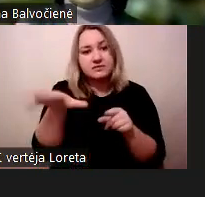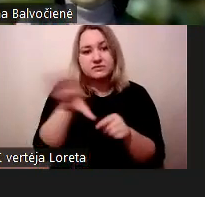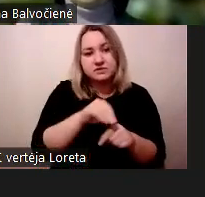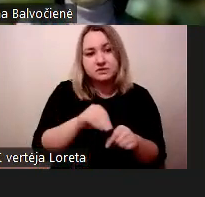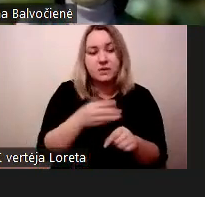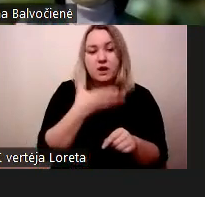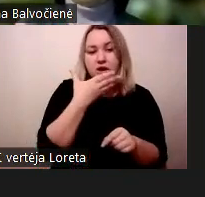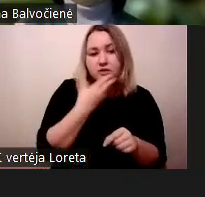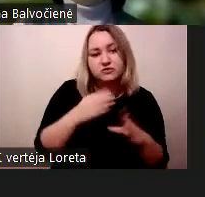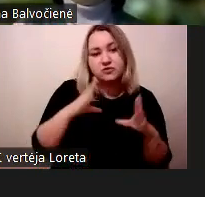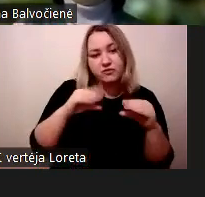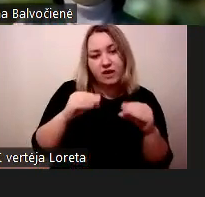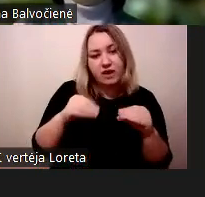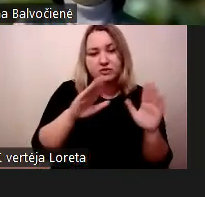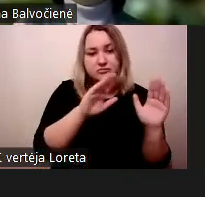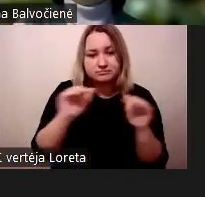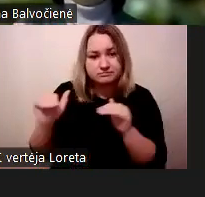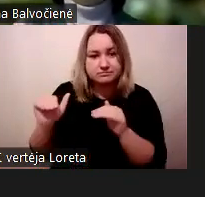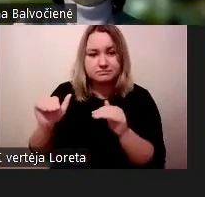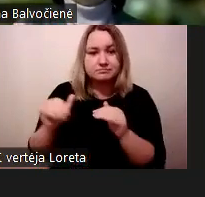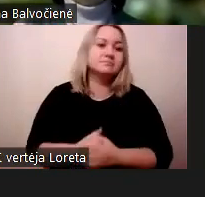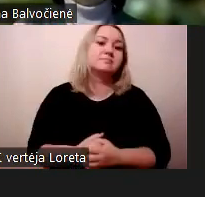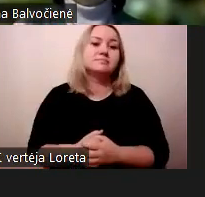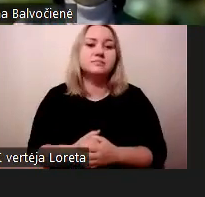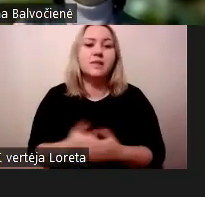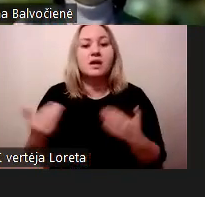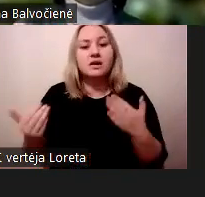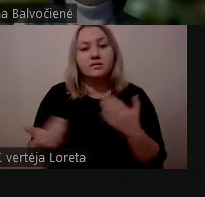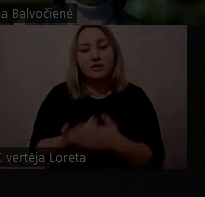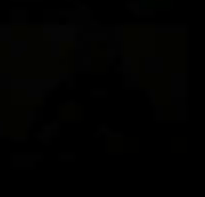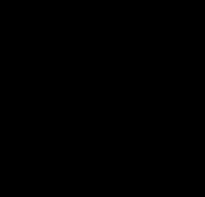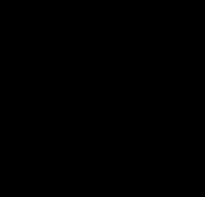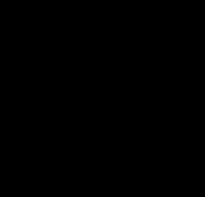linkiu gražaus vakaro ir mes vėl greitai susitiksime. Labai visiems dėkojame.